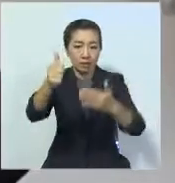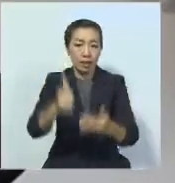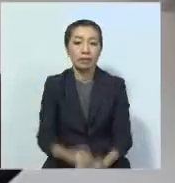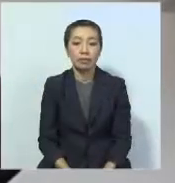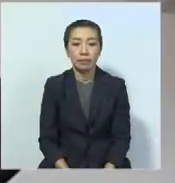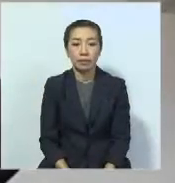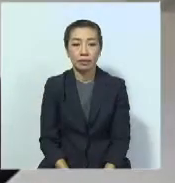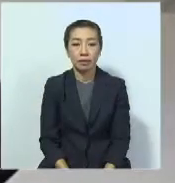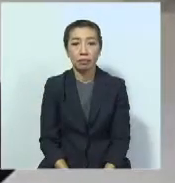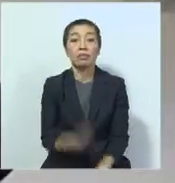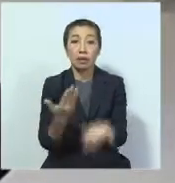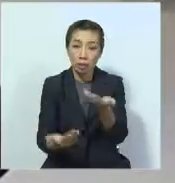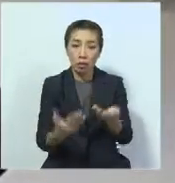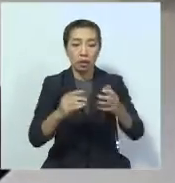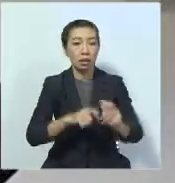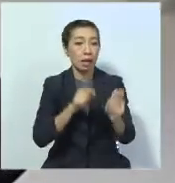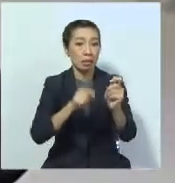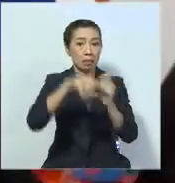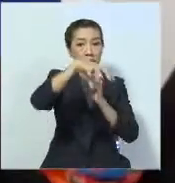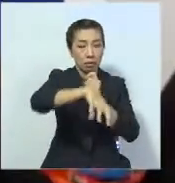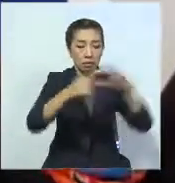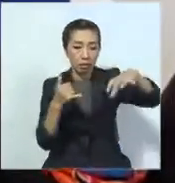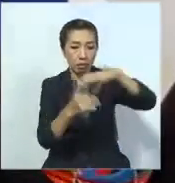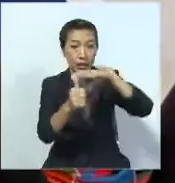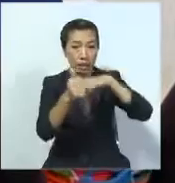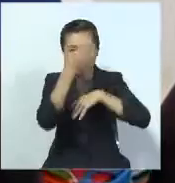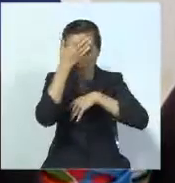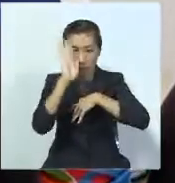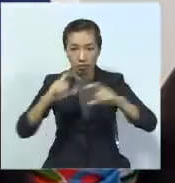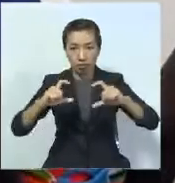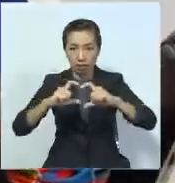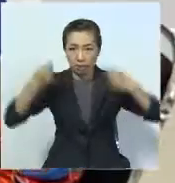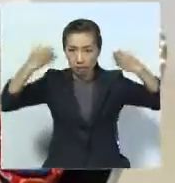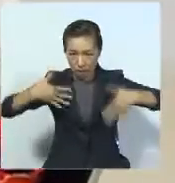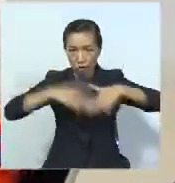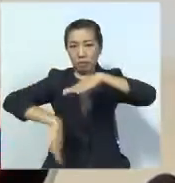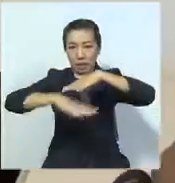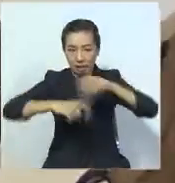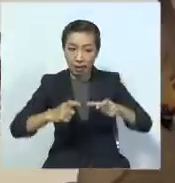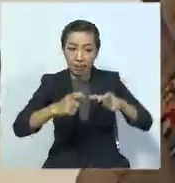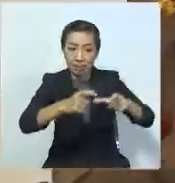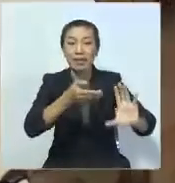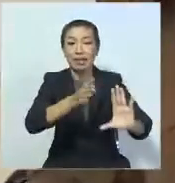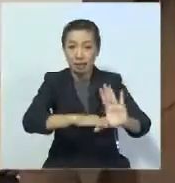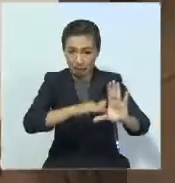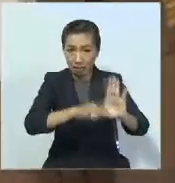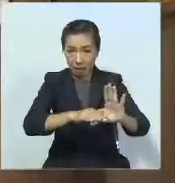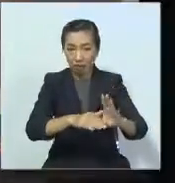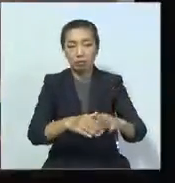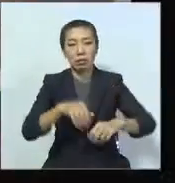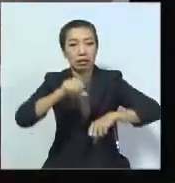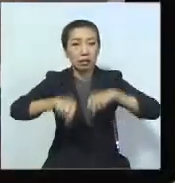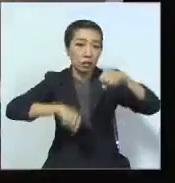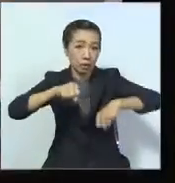www.sarabu.go.th/bikeunairak2018แล้วก็ยังไปได้ที่ที่ว่าการอำเภอทุกแห่งนะคะอย่าลืมนำบัตรประชาชนติดตัวไปด้วยนะคะไปเป็นหลักฐานในการลงทะเบียนเข้าร่ว